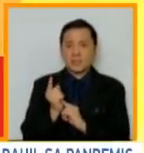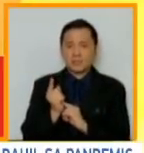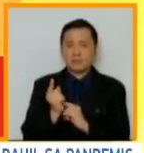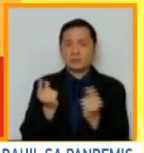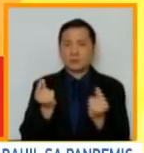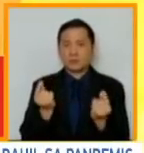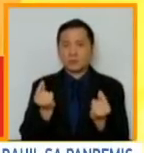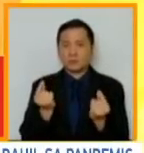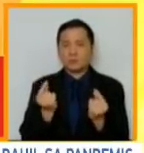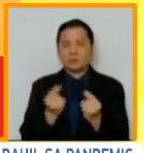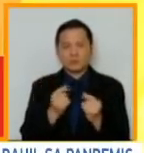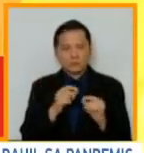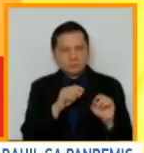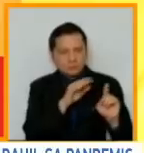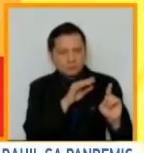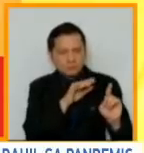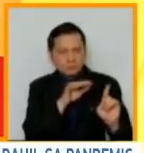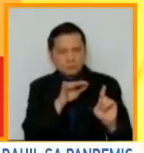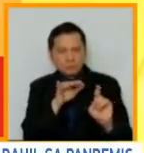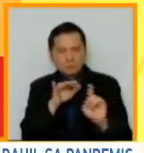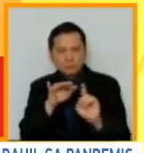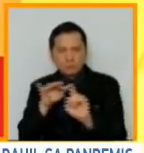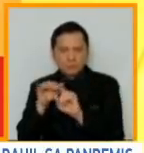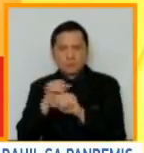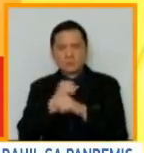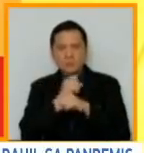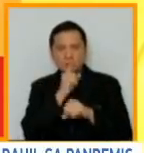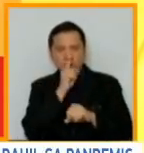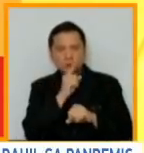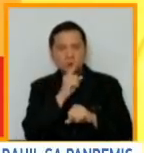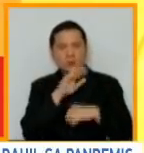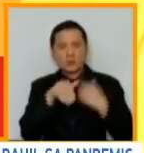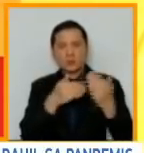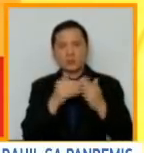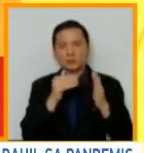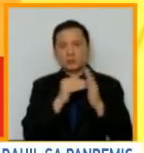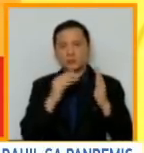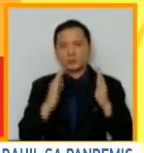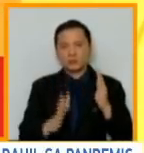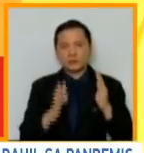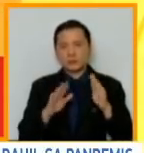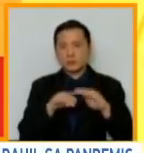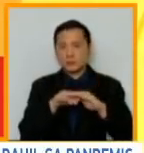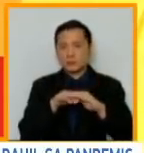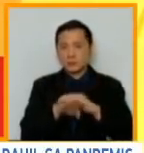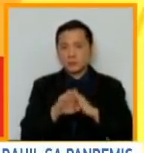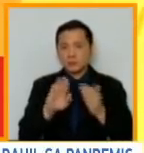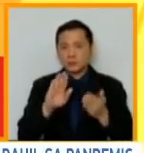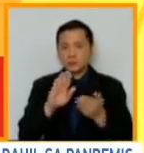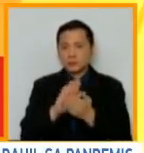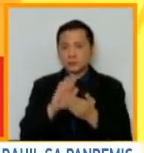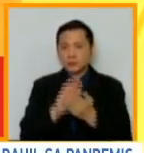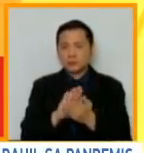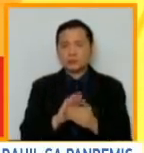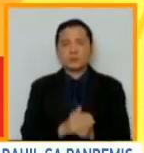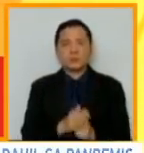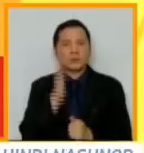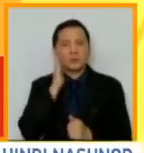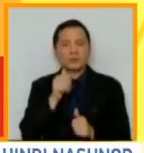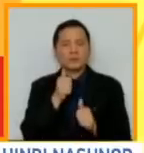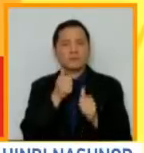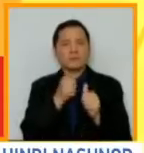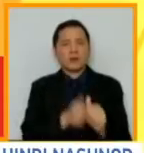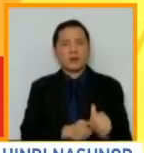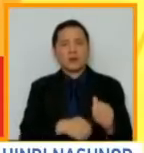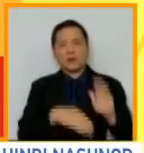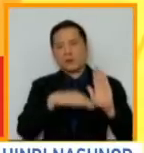na yung ating mga mag-aral na papasok sa mga eskwelahan ay makasunod, no, sa mga nailatag na